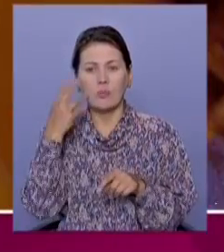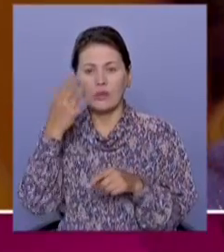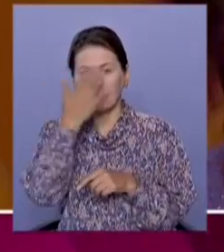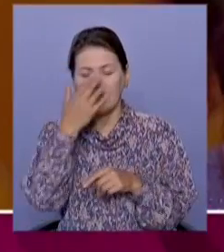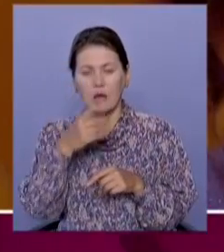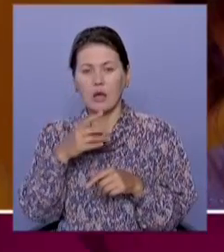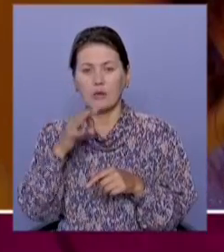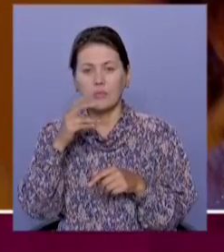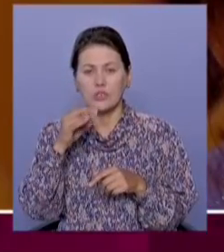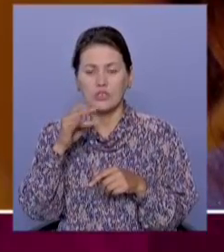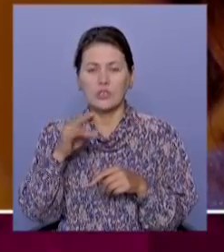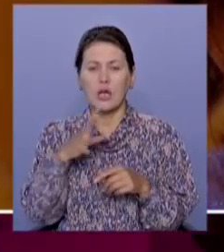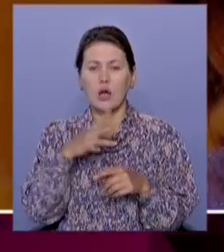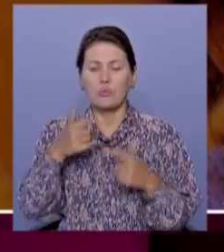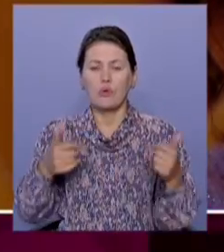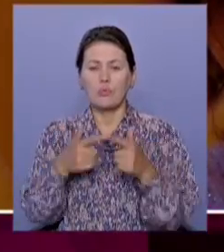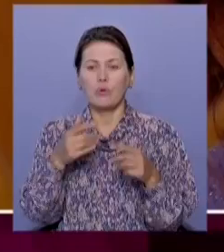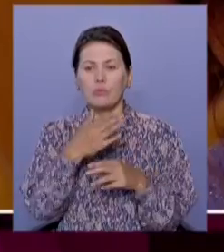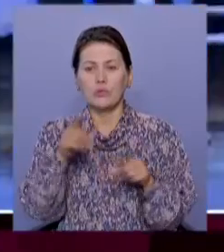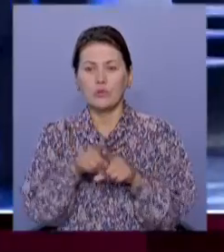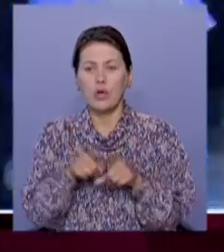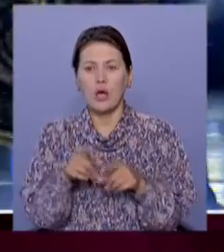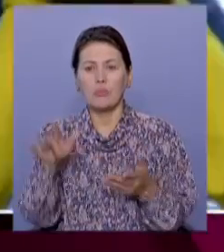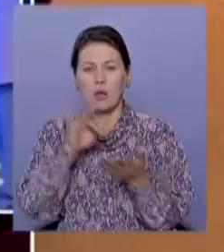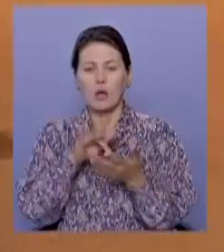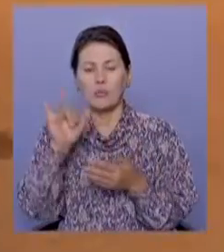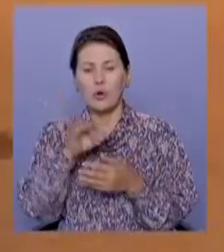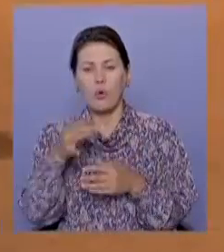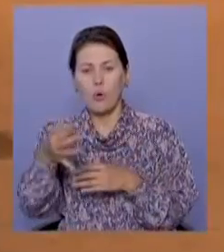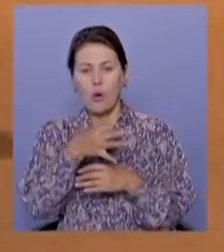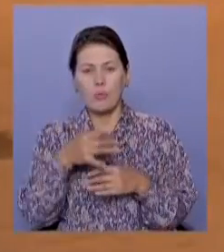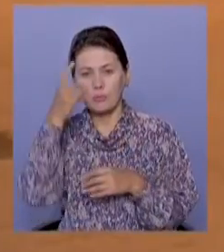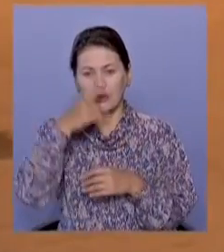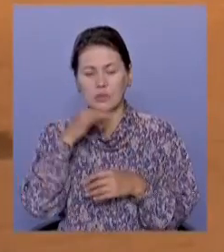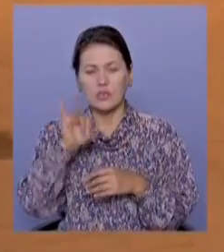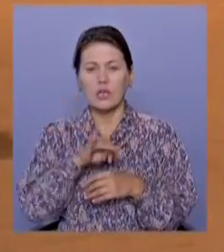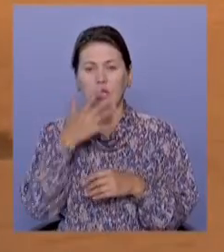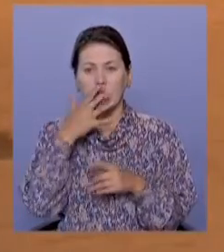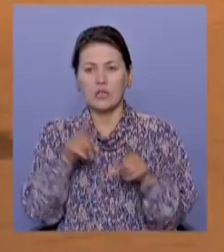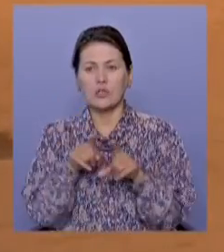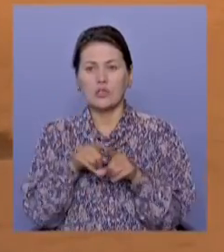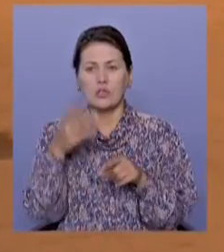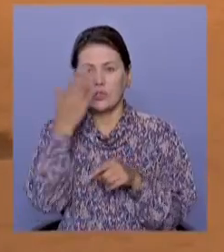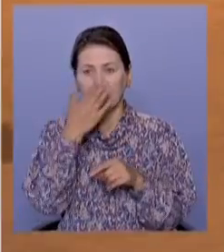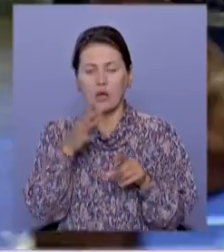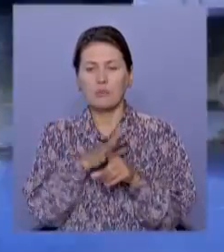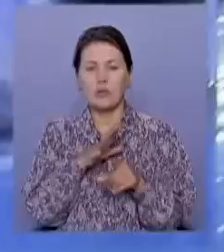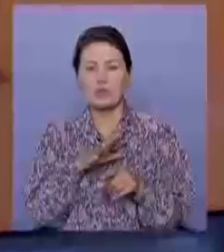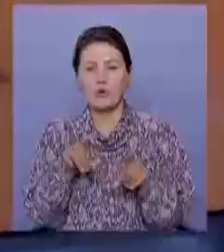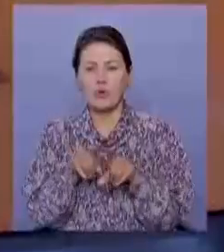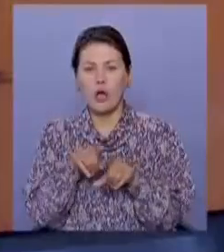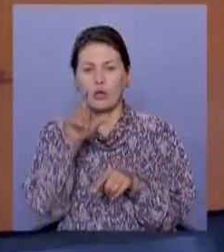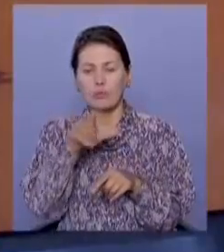фильм комиссиясы атты арнайы құрылым құрылмақ. Ол қала мен облыста қазақстандық және шетелдік